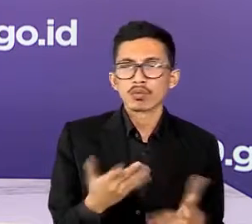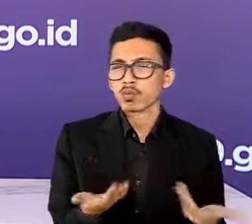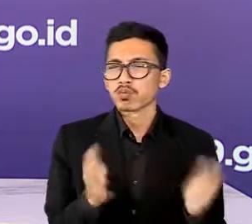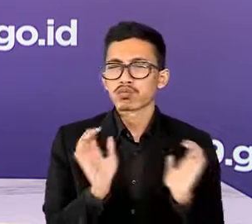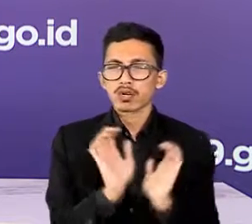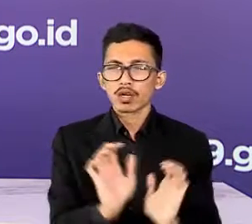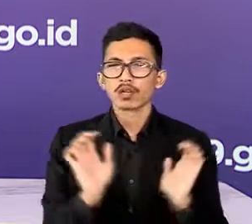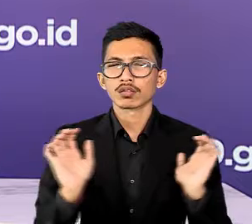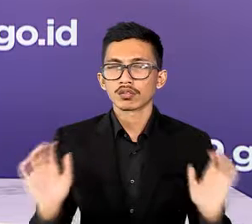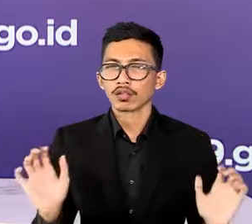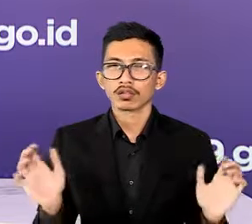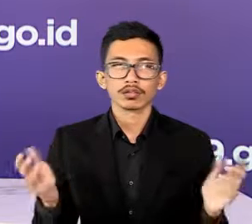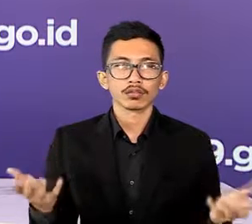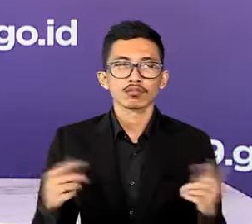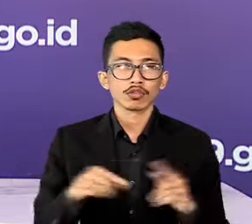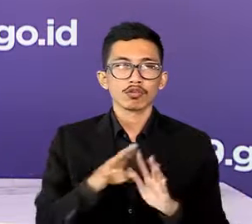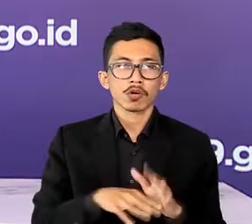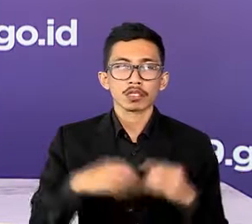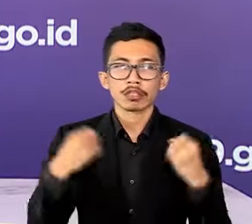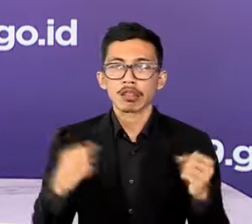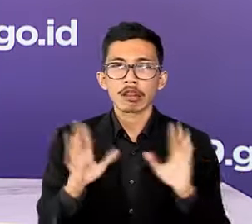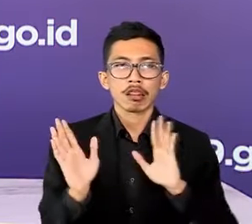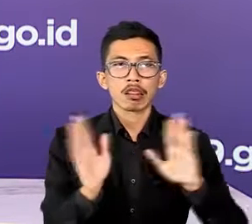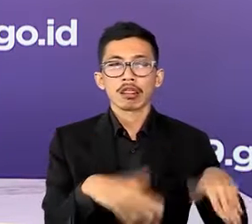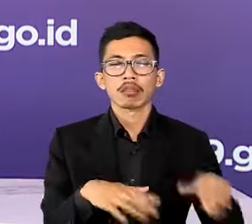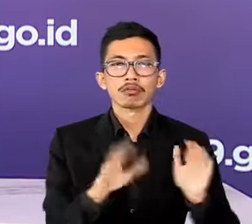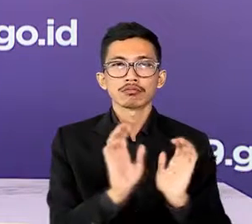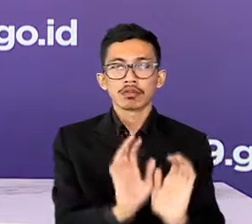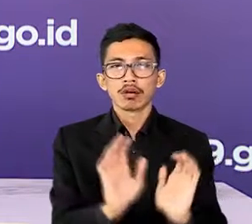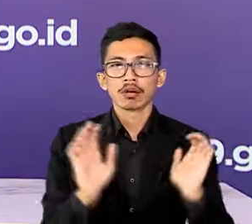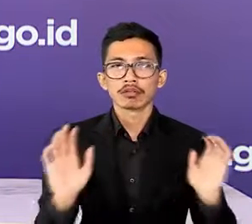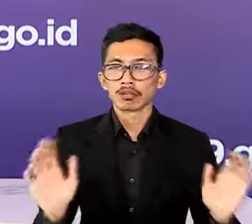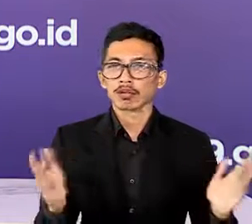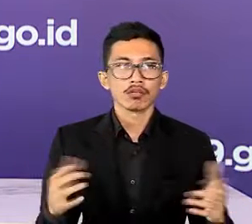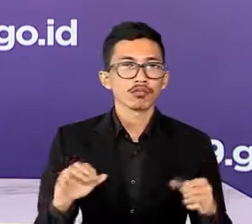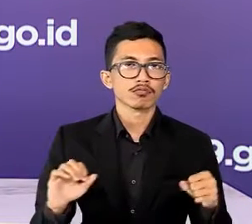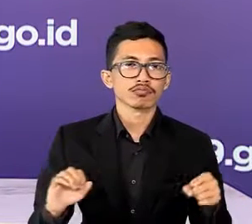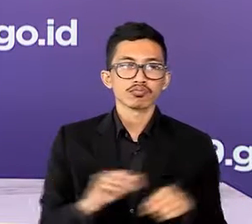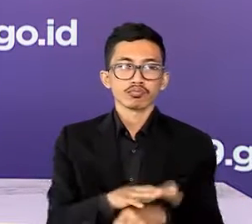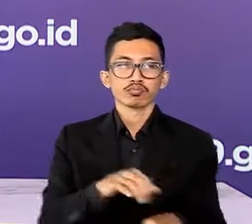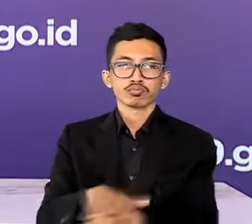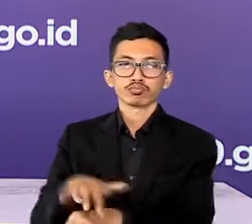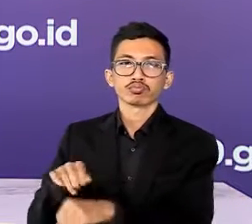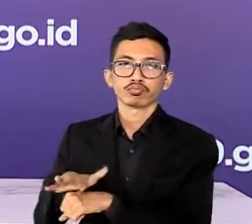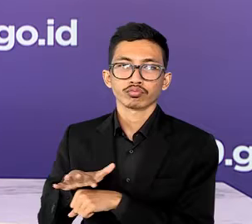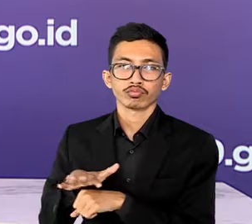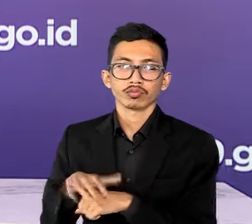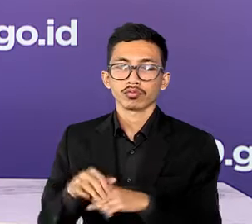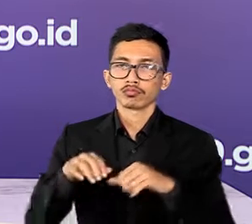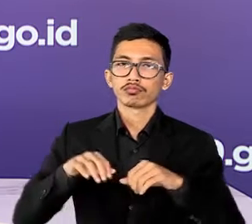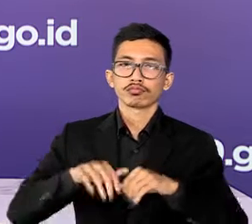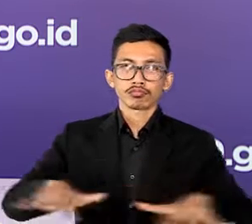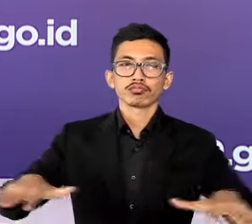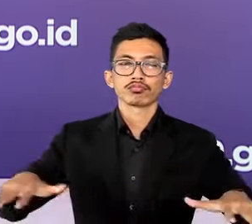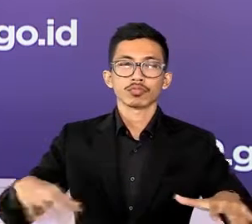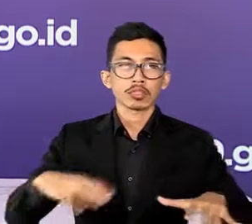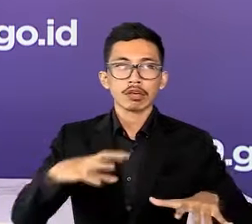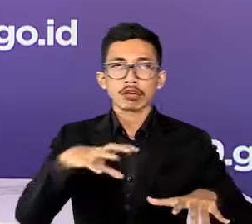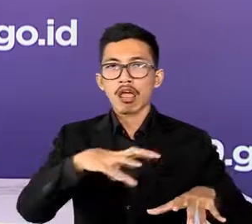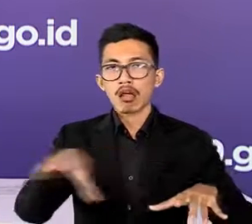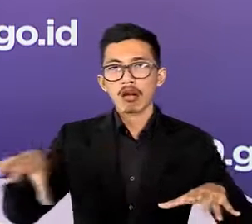implikasi dari minimnya kepatuhan protokol kesehatan adalah kenaikan penularan di daerah maka dari itu untuk